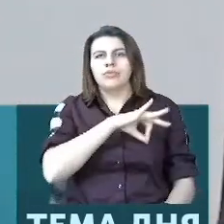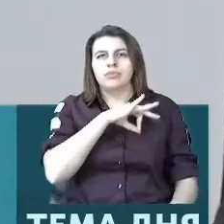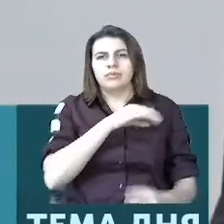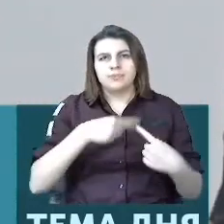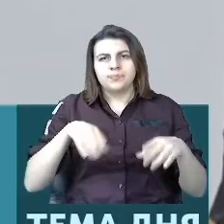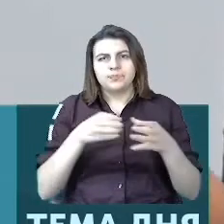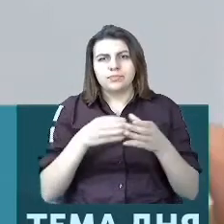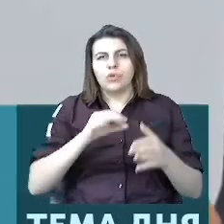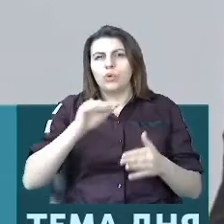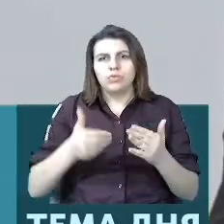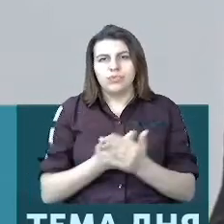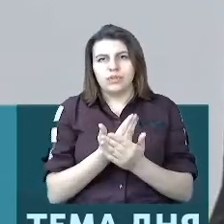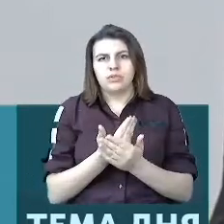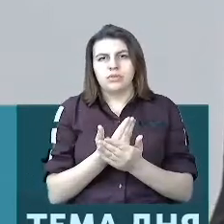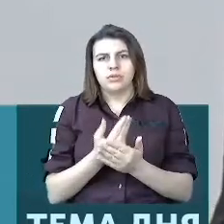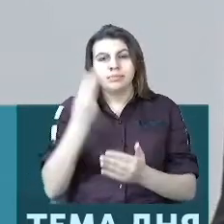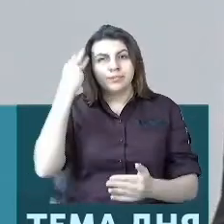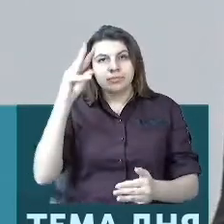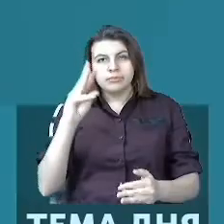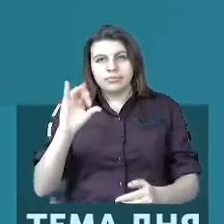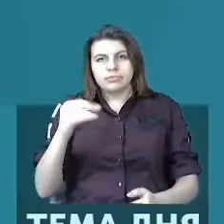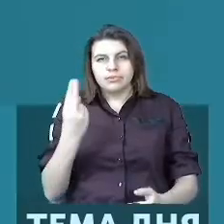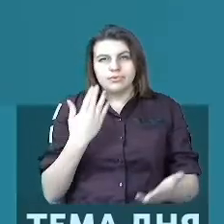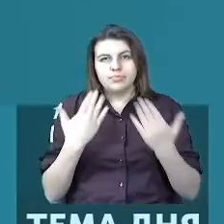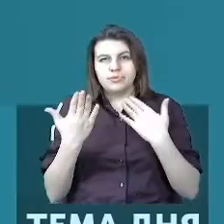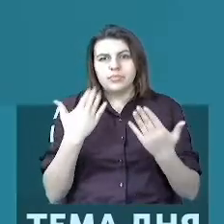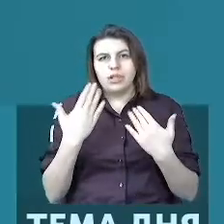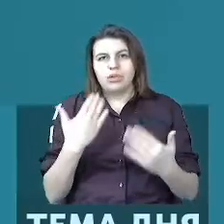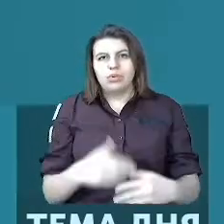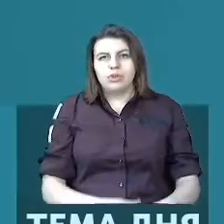оновити, модернізувати соціальний діалог.